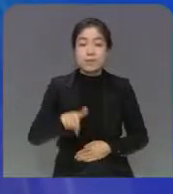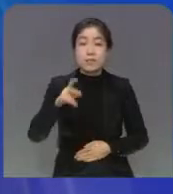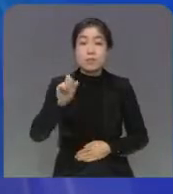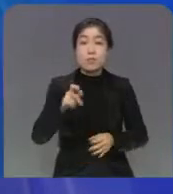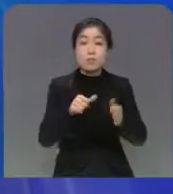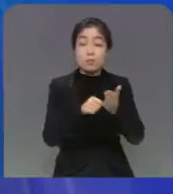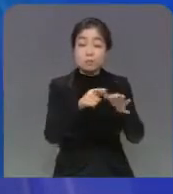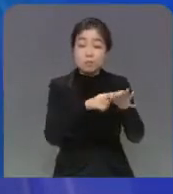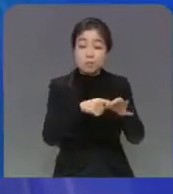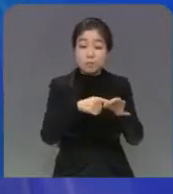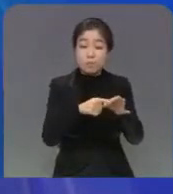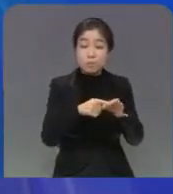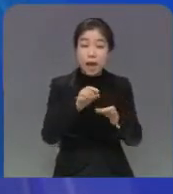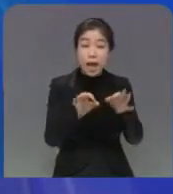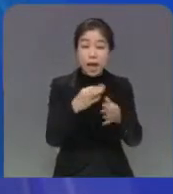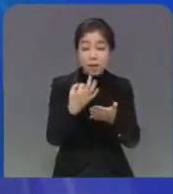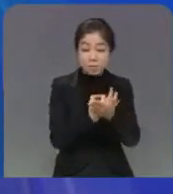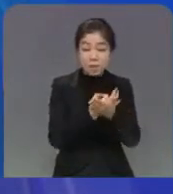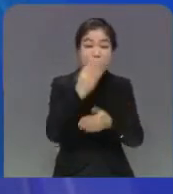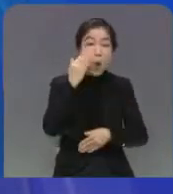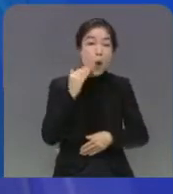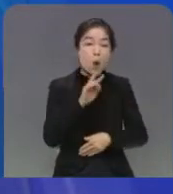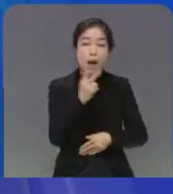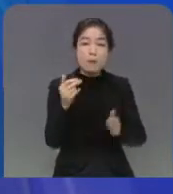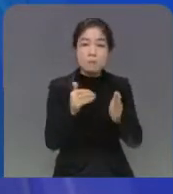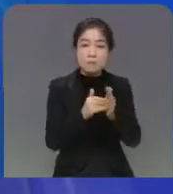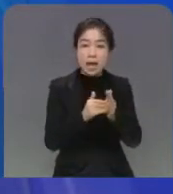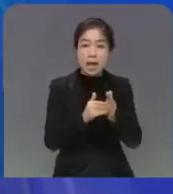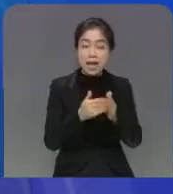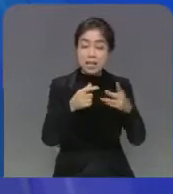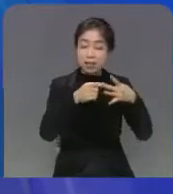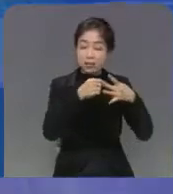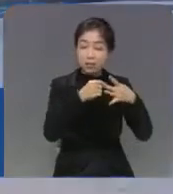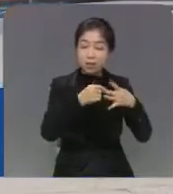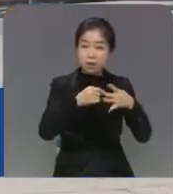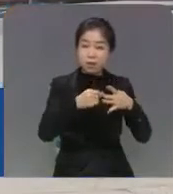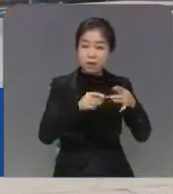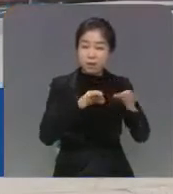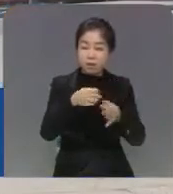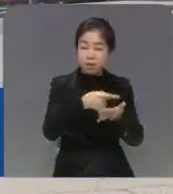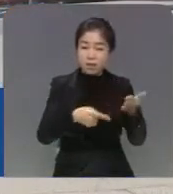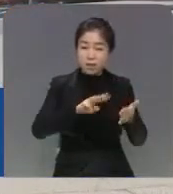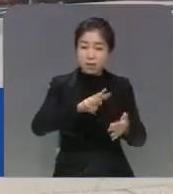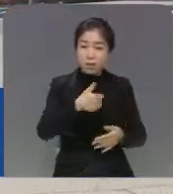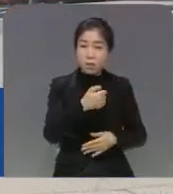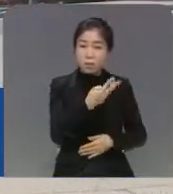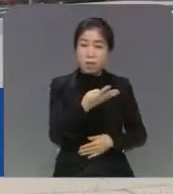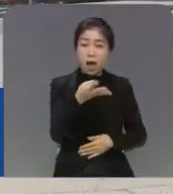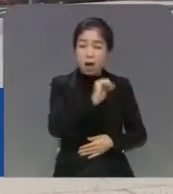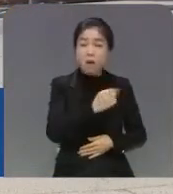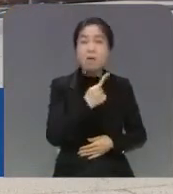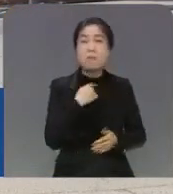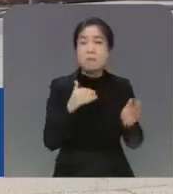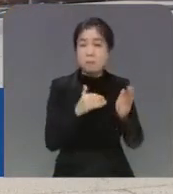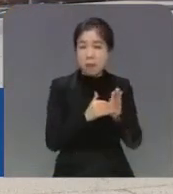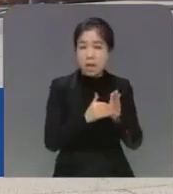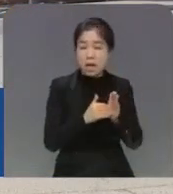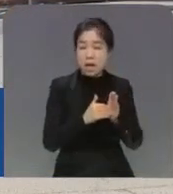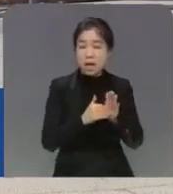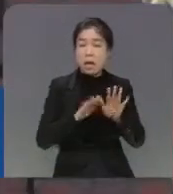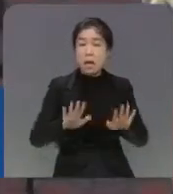금호타이어의 영업이익이 흑자로 전환됐습니다. 지난 2분기 영업 손실 354억 원을 기록했던